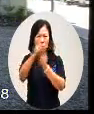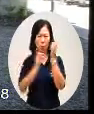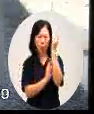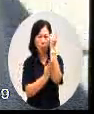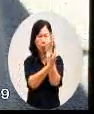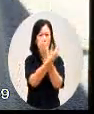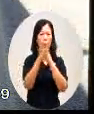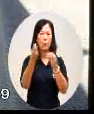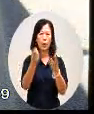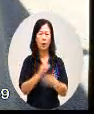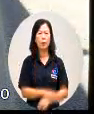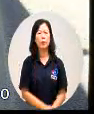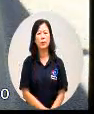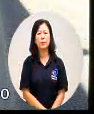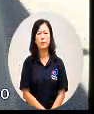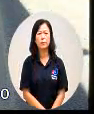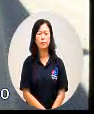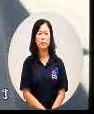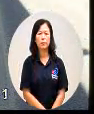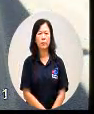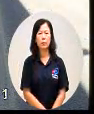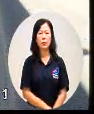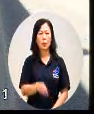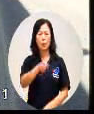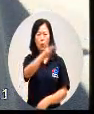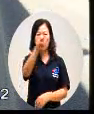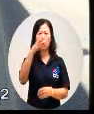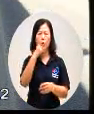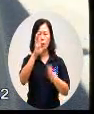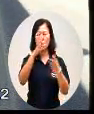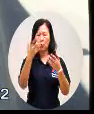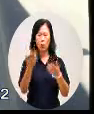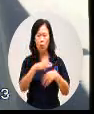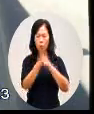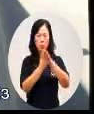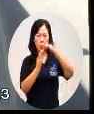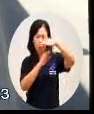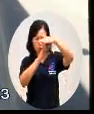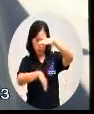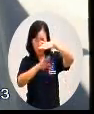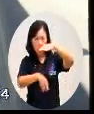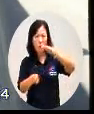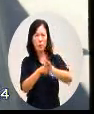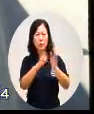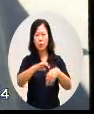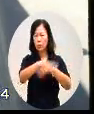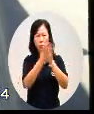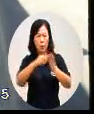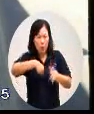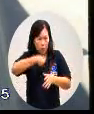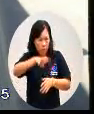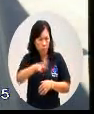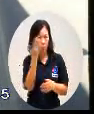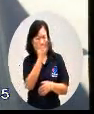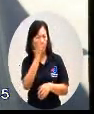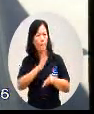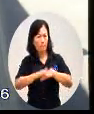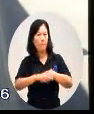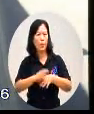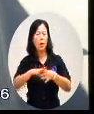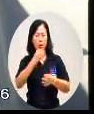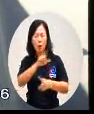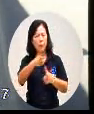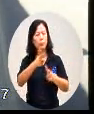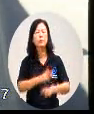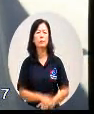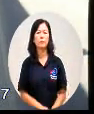再下一个。按这看到的，开始从下骹拢，安尼话可能讲啊，自然个水哈，自然就是美，但是不是啊，不是